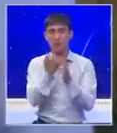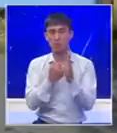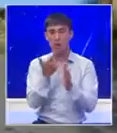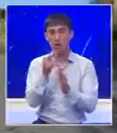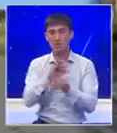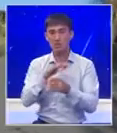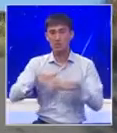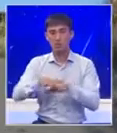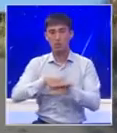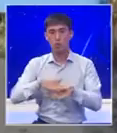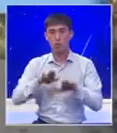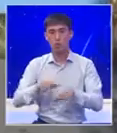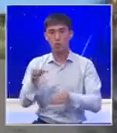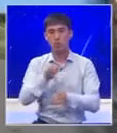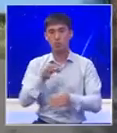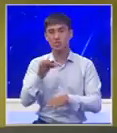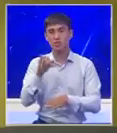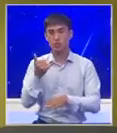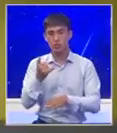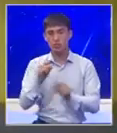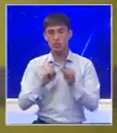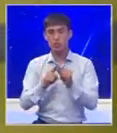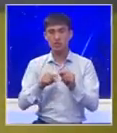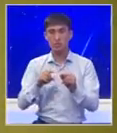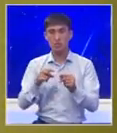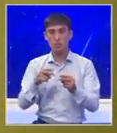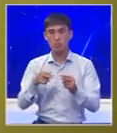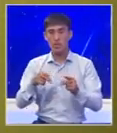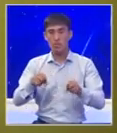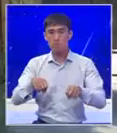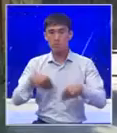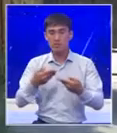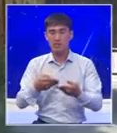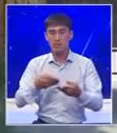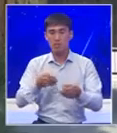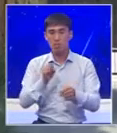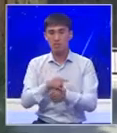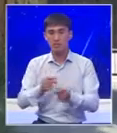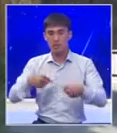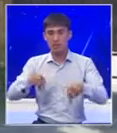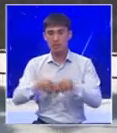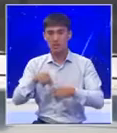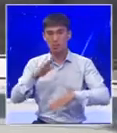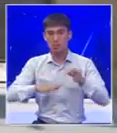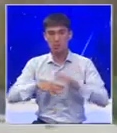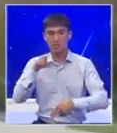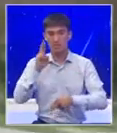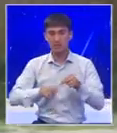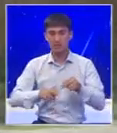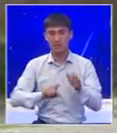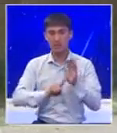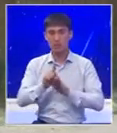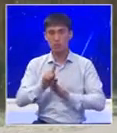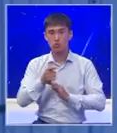населенных пунктов области жетысу по словам представителей подрядных организаций монтажные работы практически завершены запуск